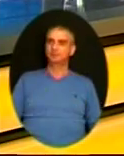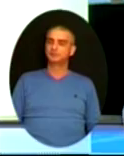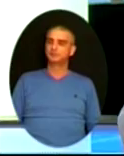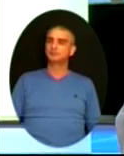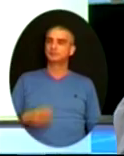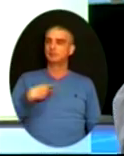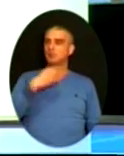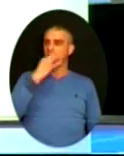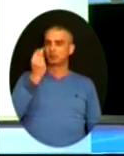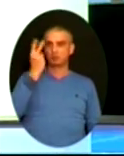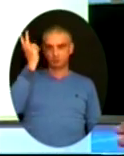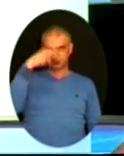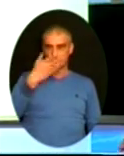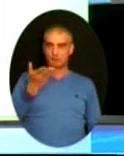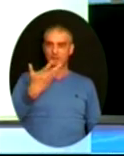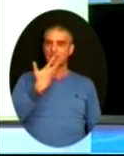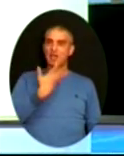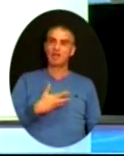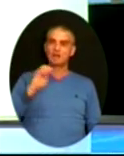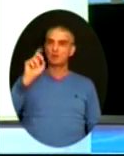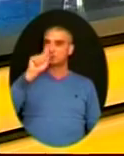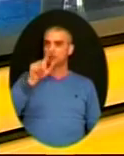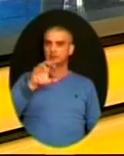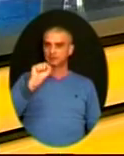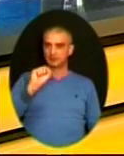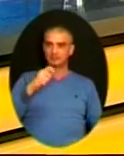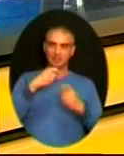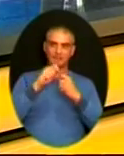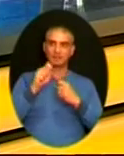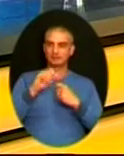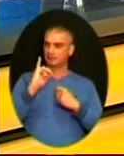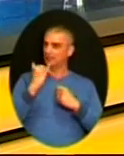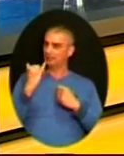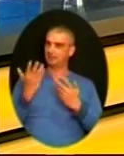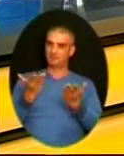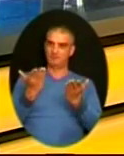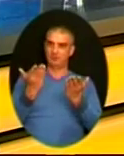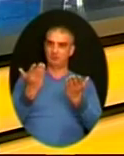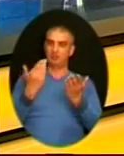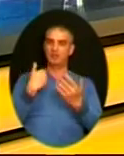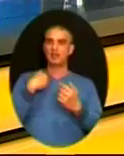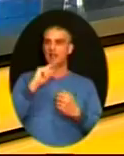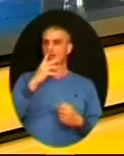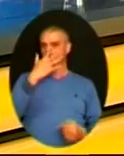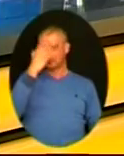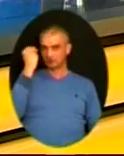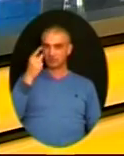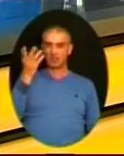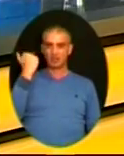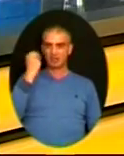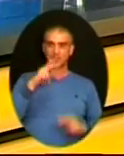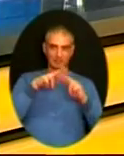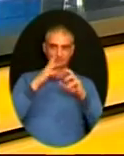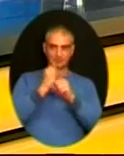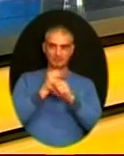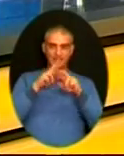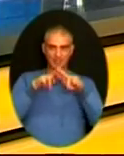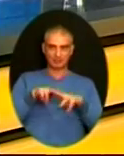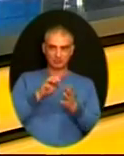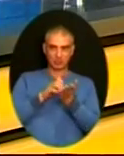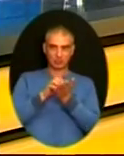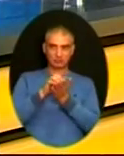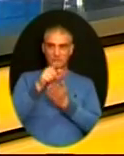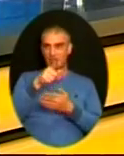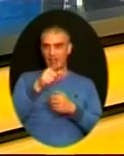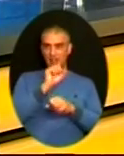בוא נשאל מישהו שמבין. הרב מוזס, אתה איתנו, חבר הכנסת? כן, בבקשה. אז תשכח רגע. אתה היית שורד את הזוחלים